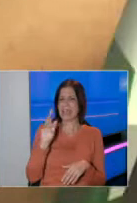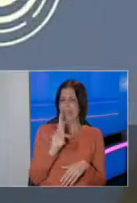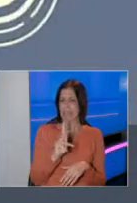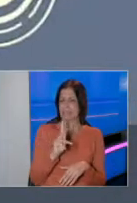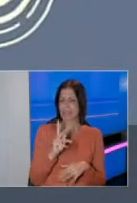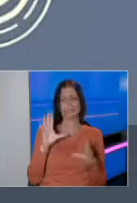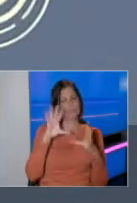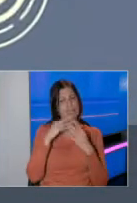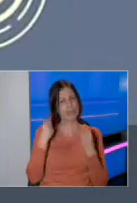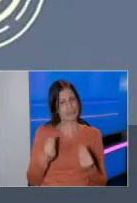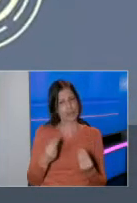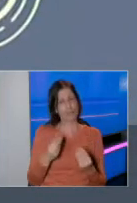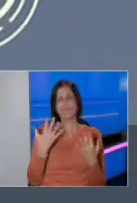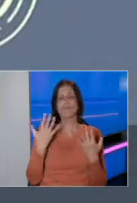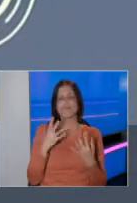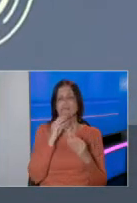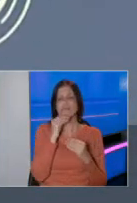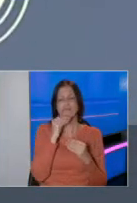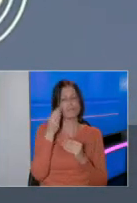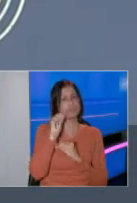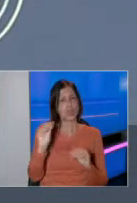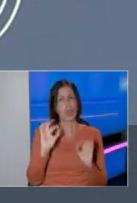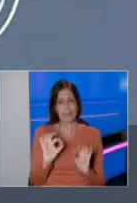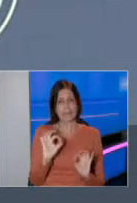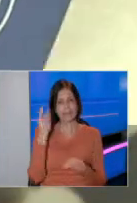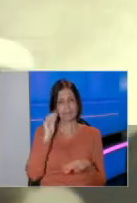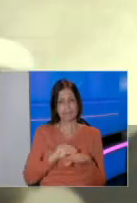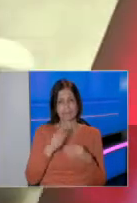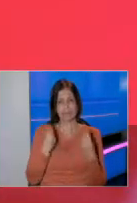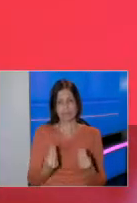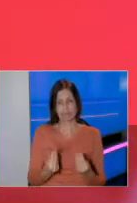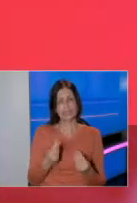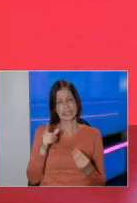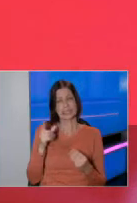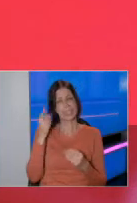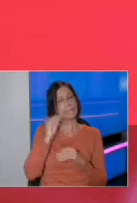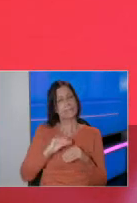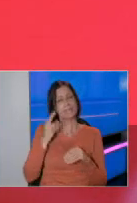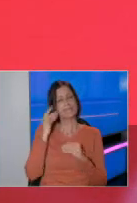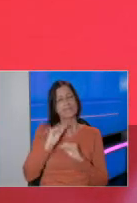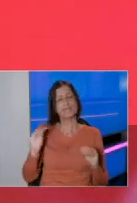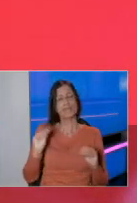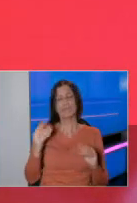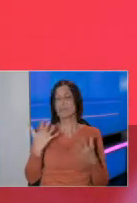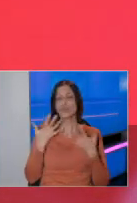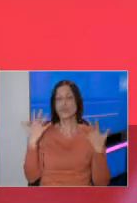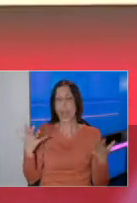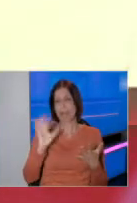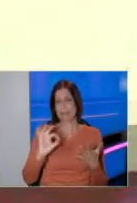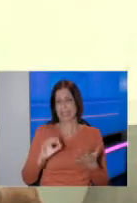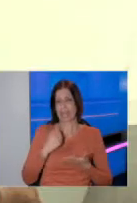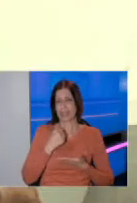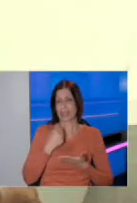לך ולצופים. ערב טוב, אז עד כמה מדובר בבשורה באמת? מדובר בבשורה גדולה, מכיוון שמשרד